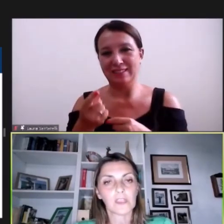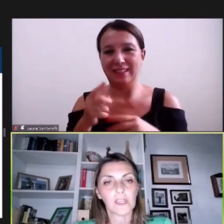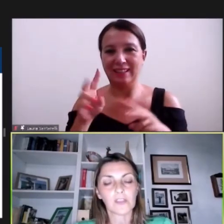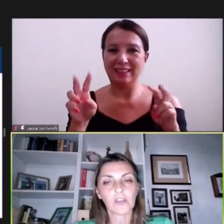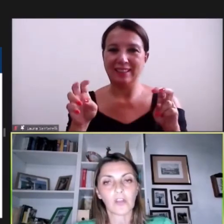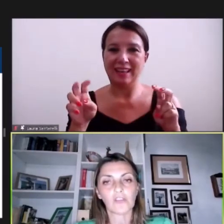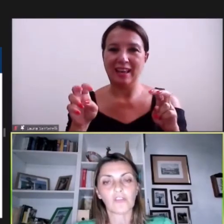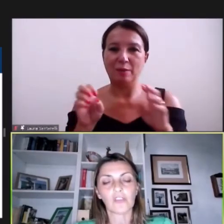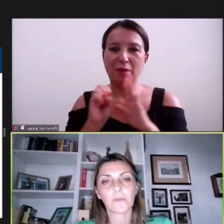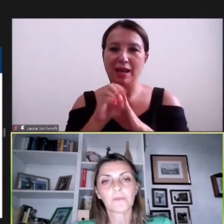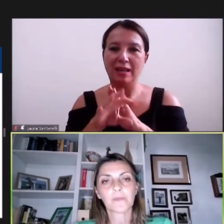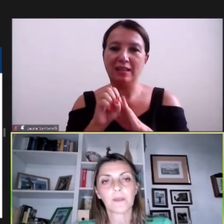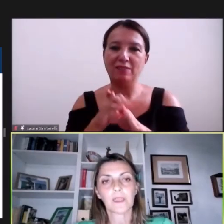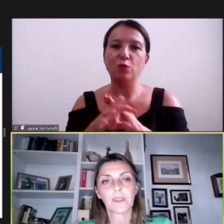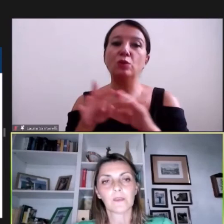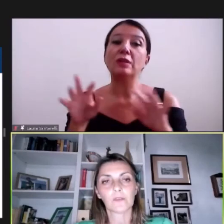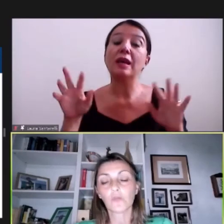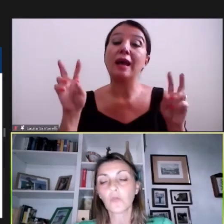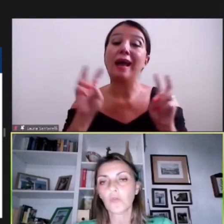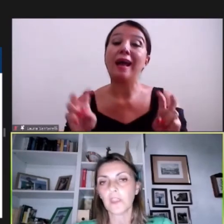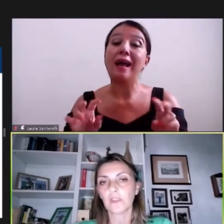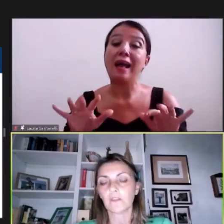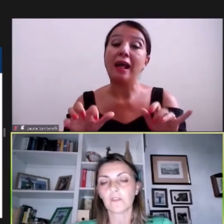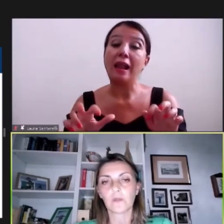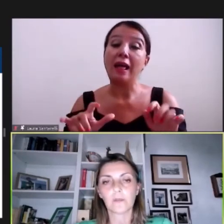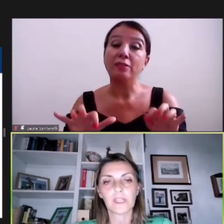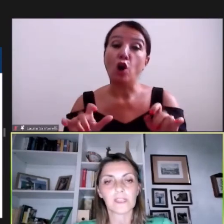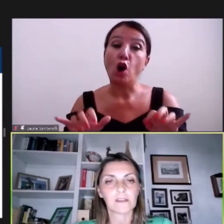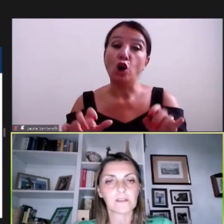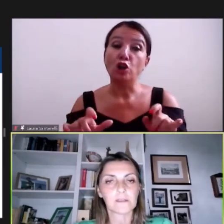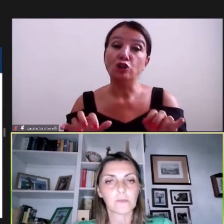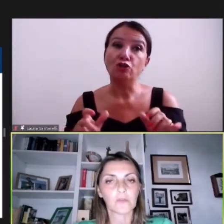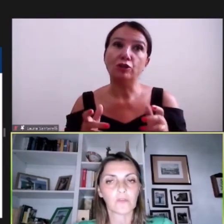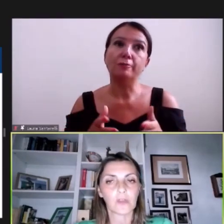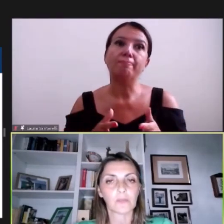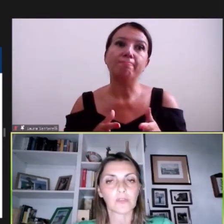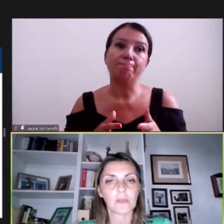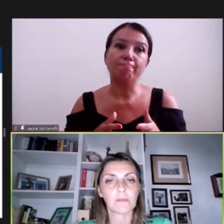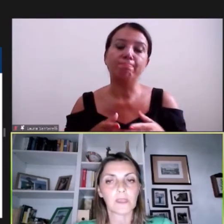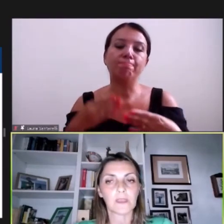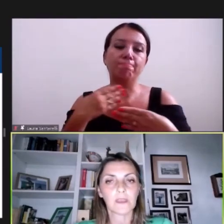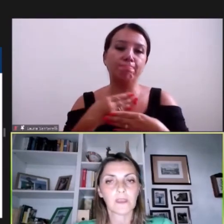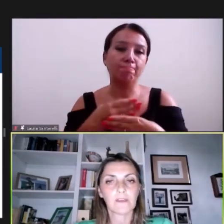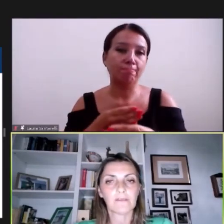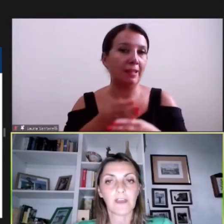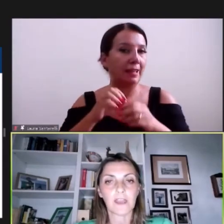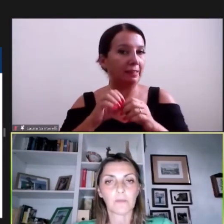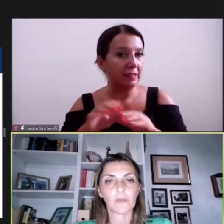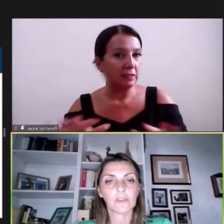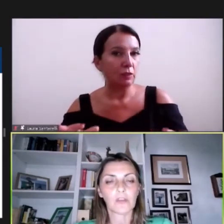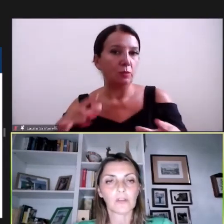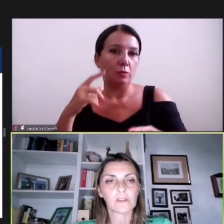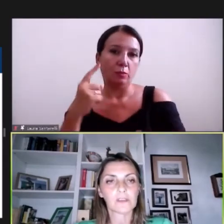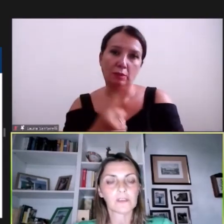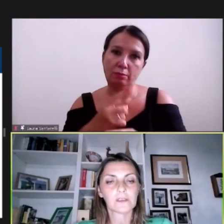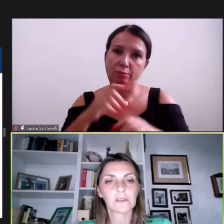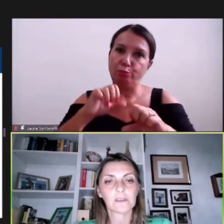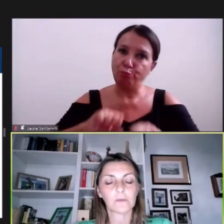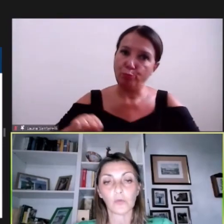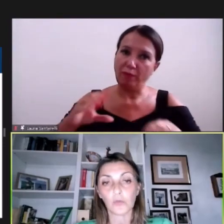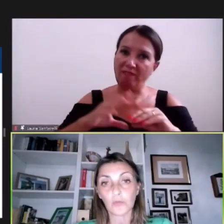rifiuti elettronici, su cui sicuramente la distribuzione potrebbe fare molte